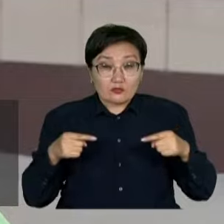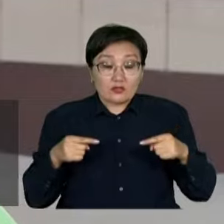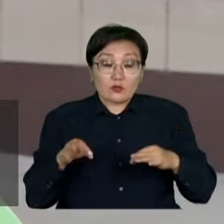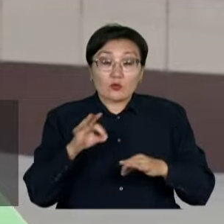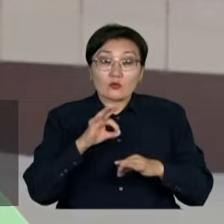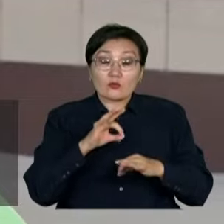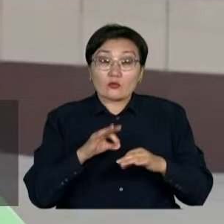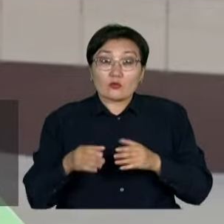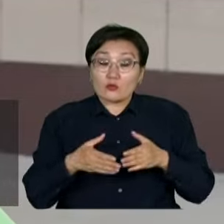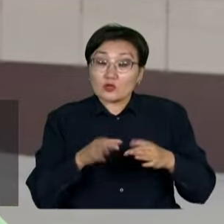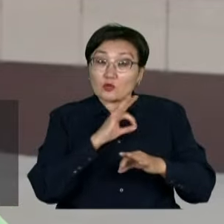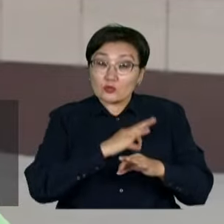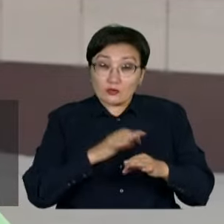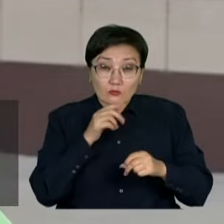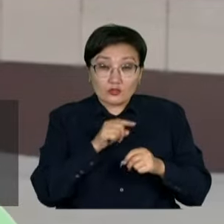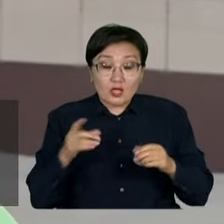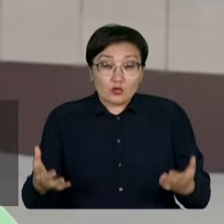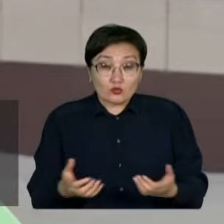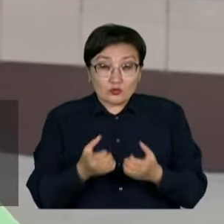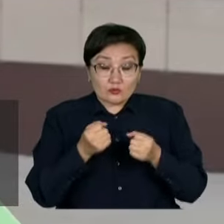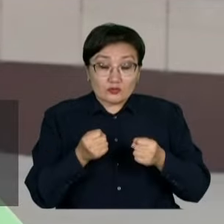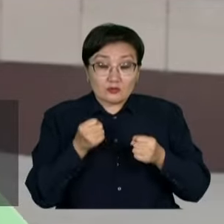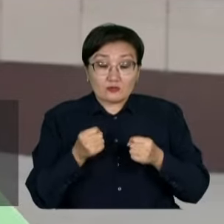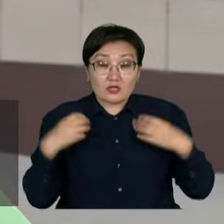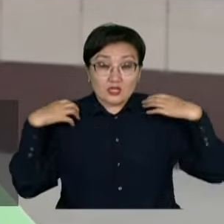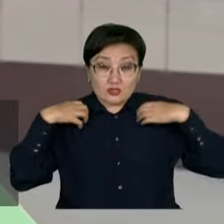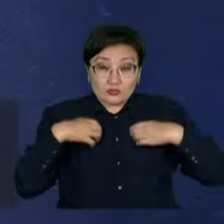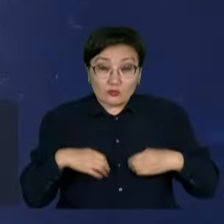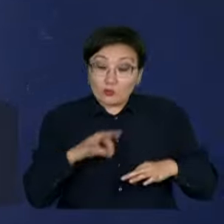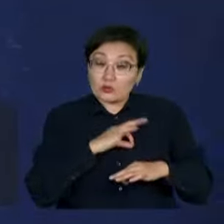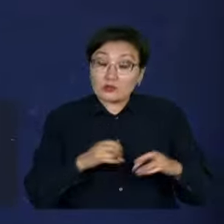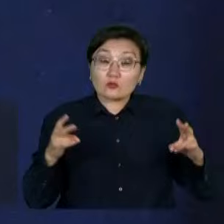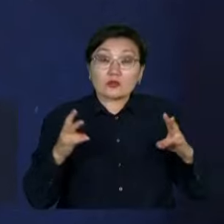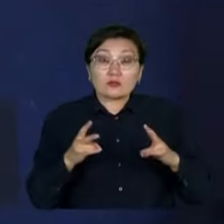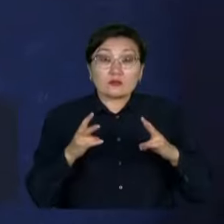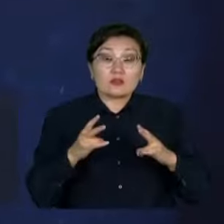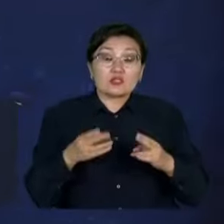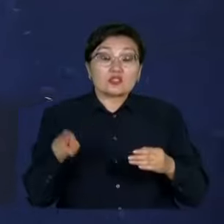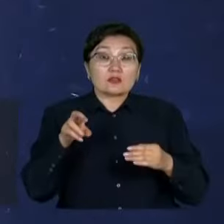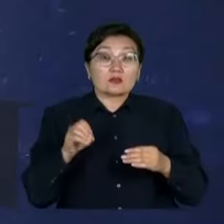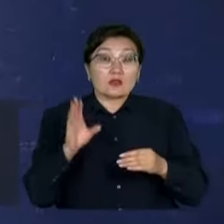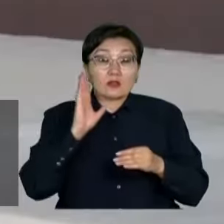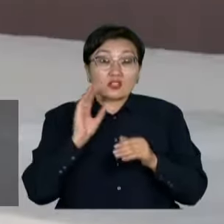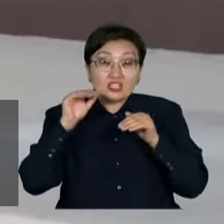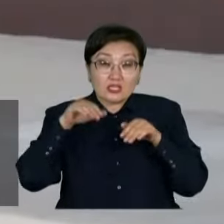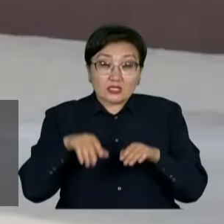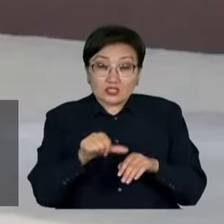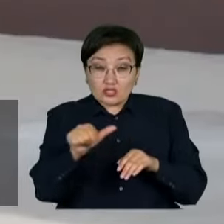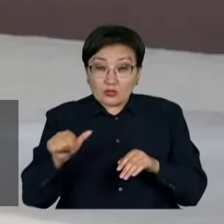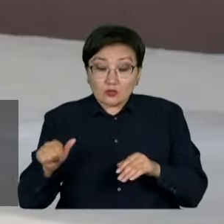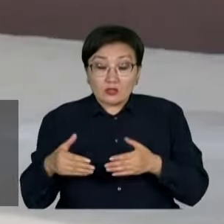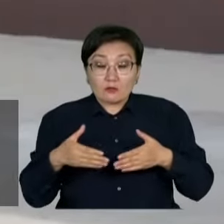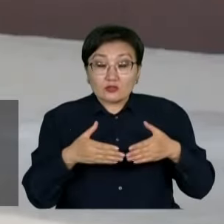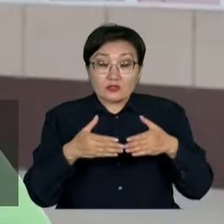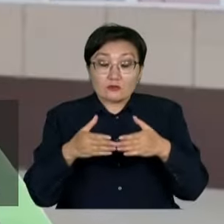кезде құтқарушы желеттерін киіп жүру керек. Сонымен қатар мына теңіз жағалауындағы қайықтар